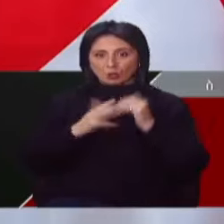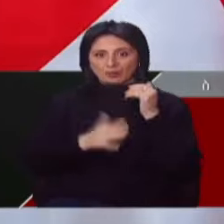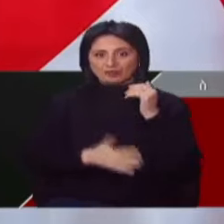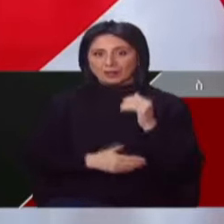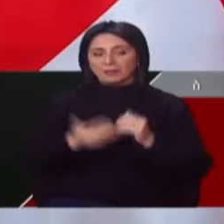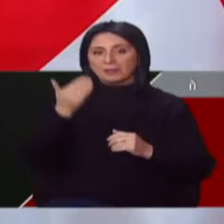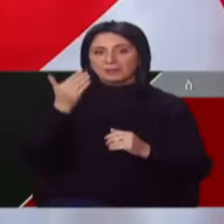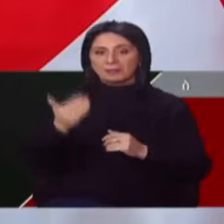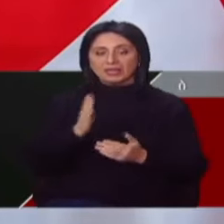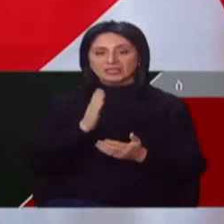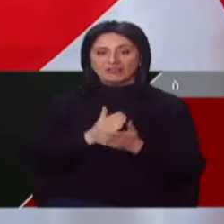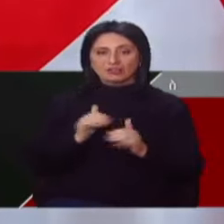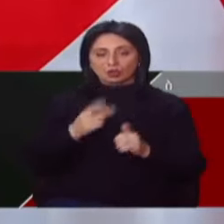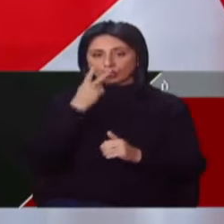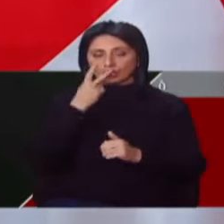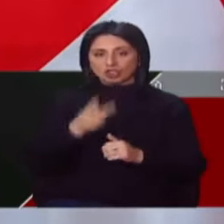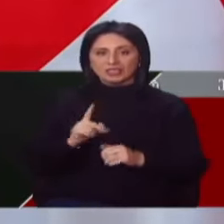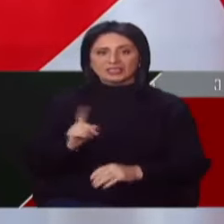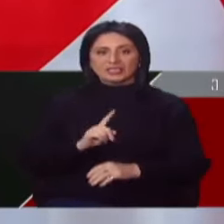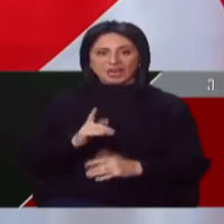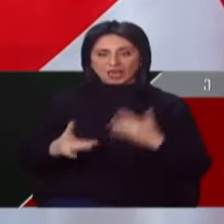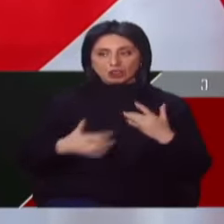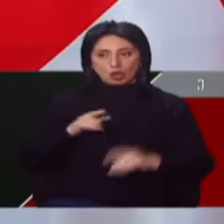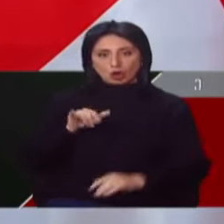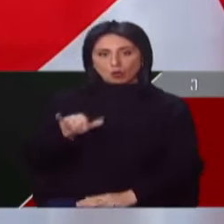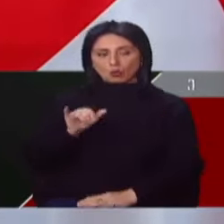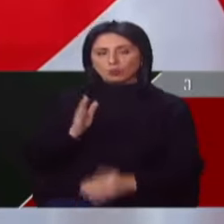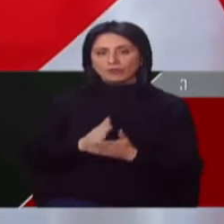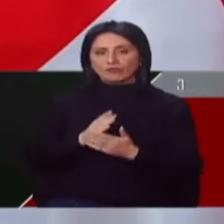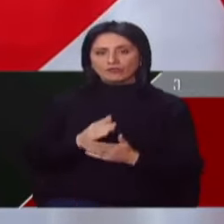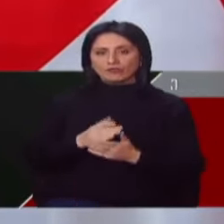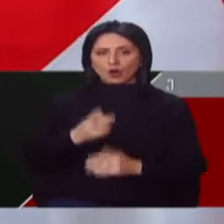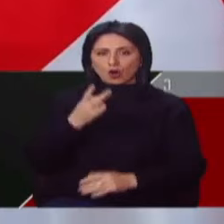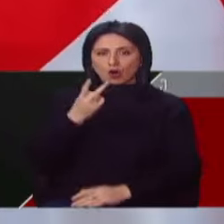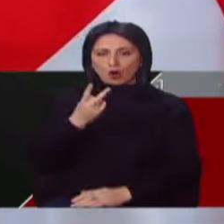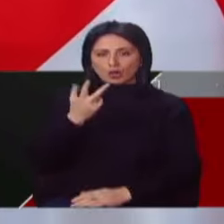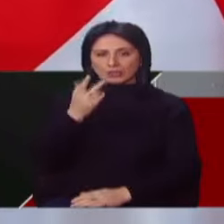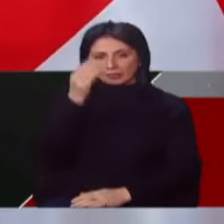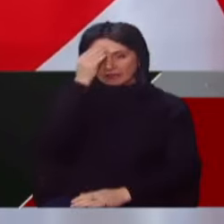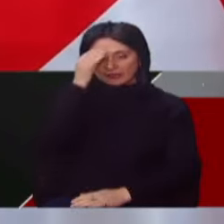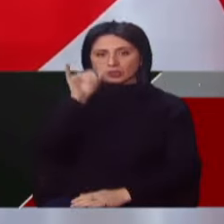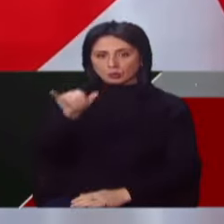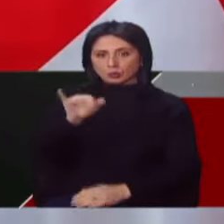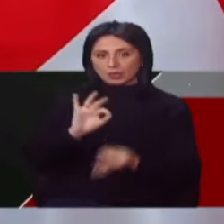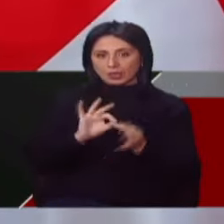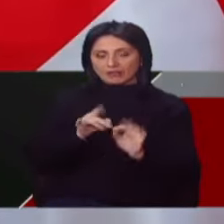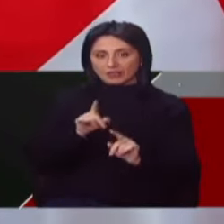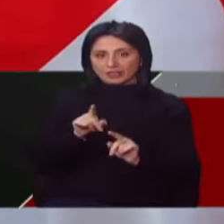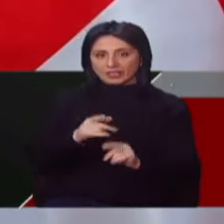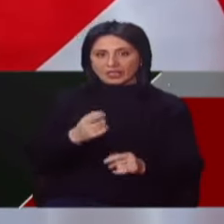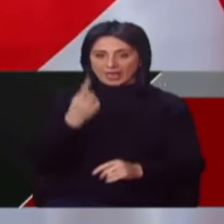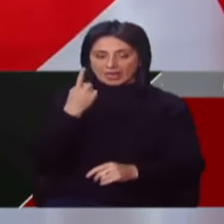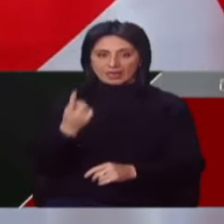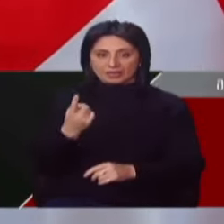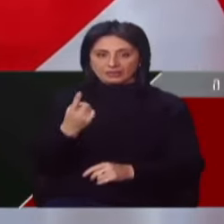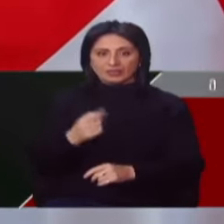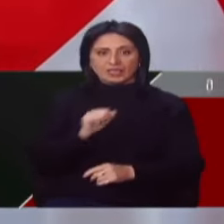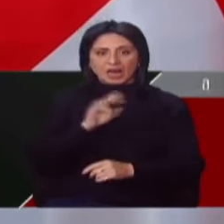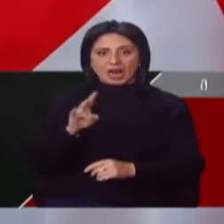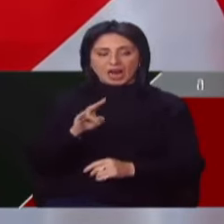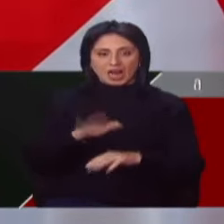Მას აქვს როგორც ჩანს გარკვეული როლი, რომელიც ორ თუ სამ ვერსიად შეიძლება დაკონვერტირდეს. Ანუ ერთი, ან